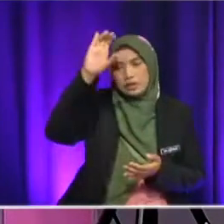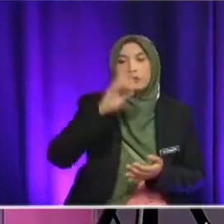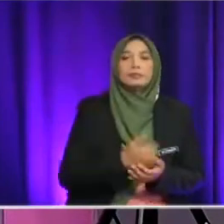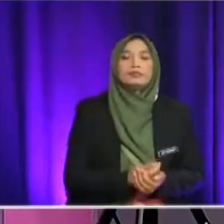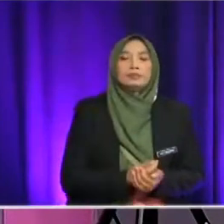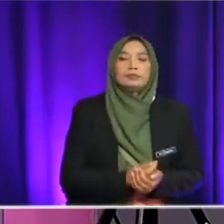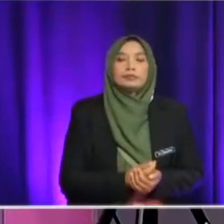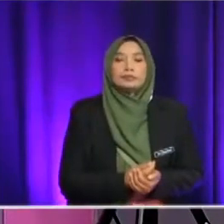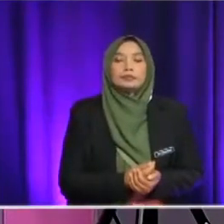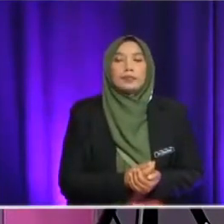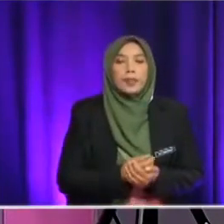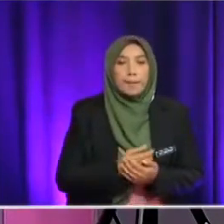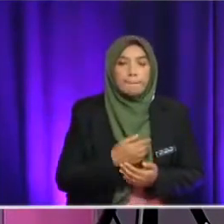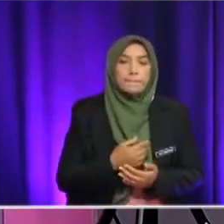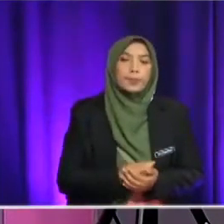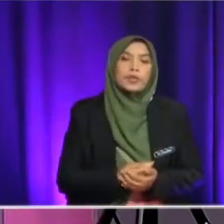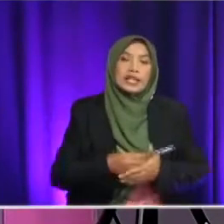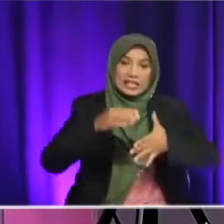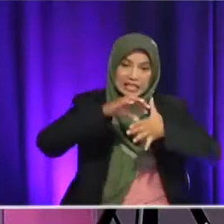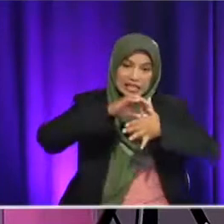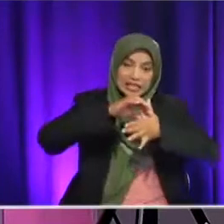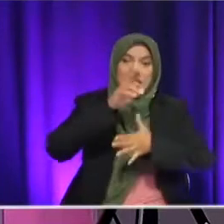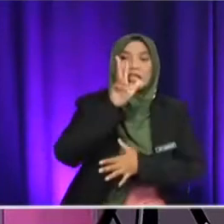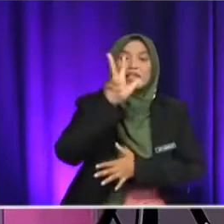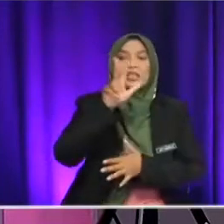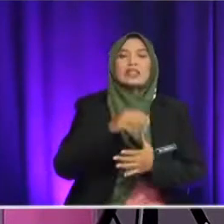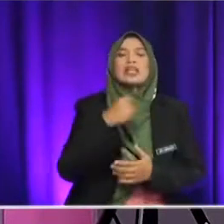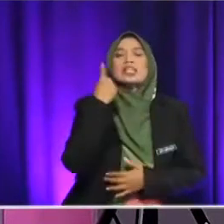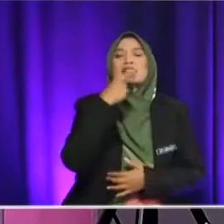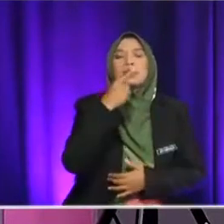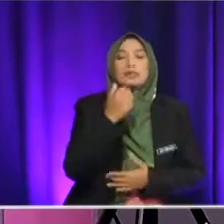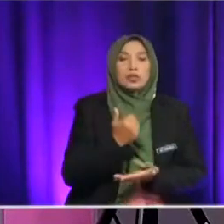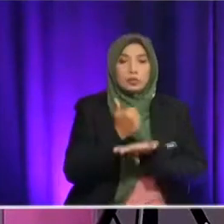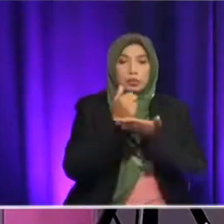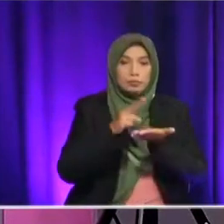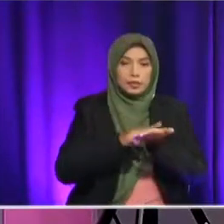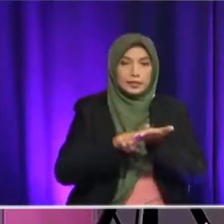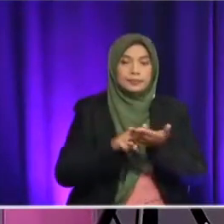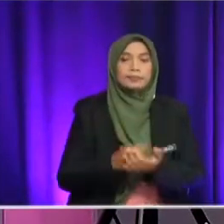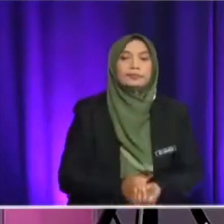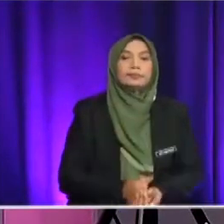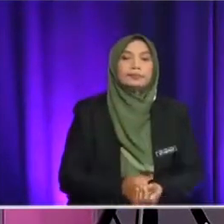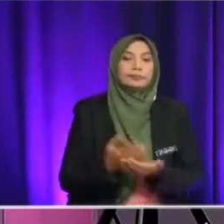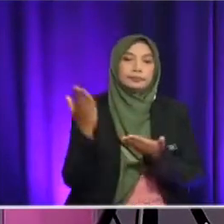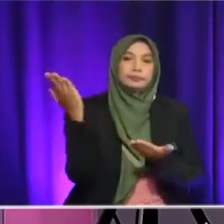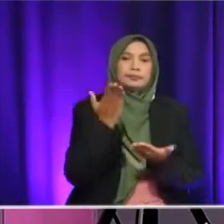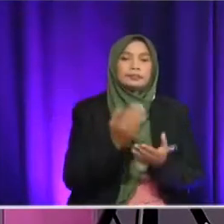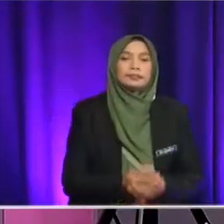cemerlang. Baik, kita pergi kepada isi ketiga. Isi ketiga, siapa nak tolong bacakan? Sila.